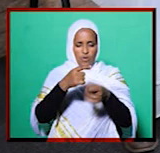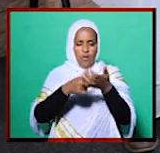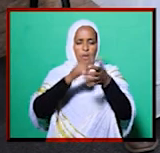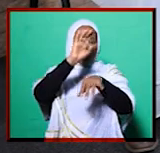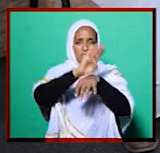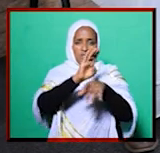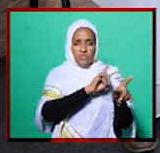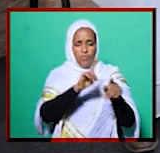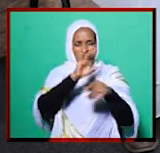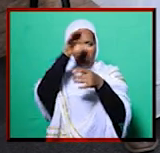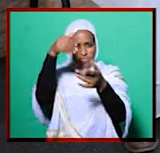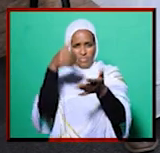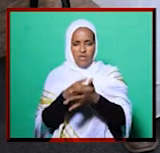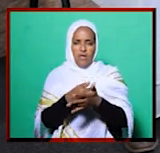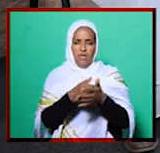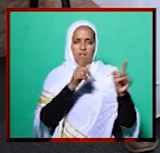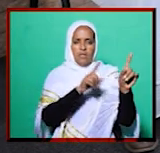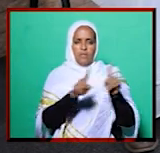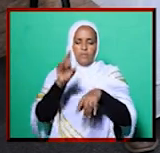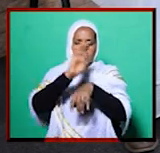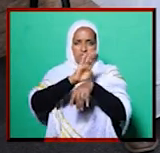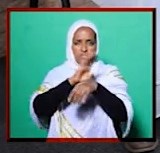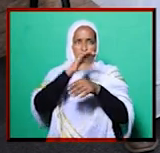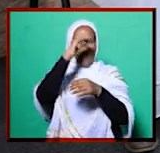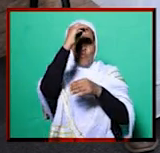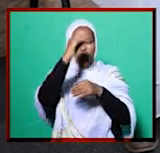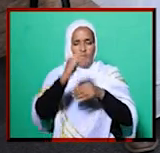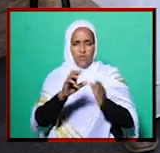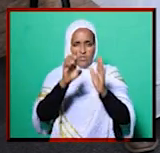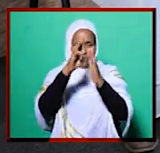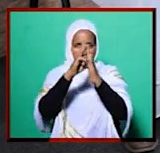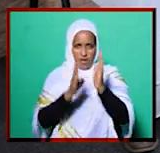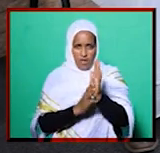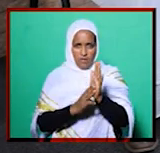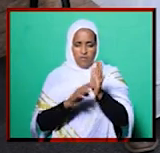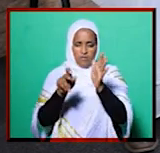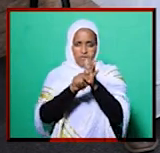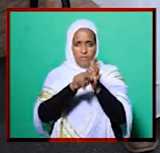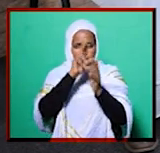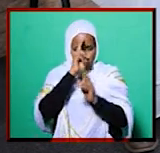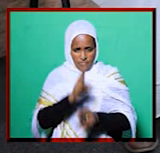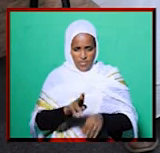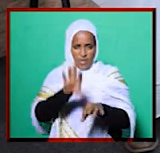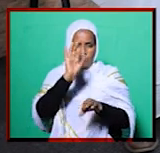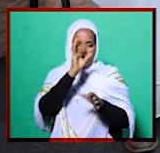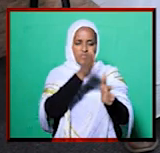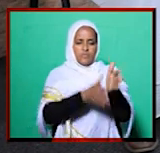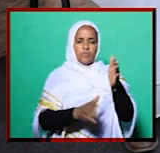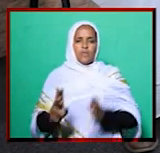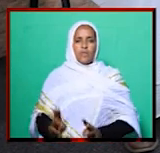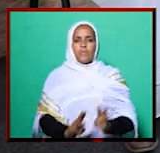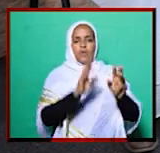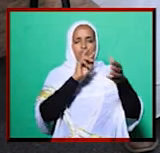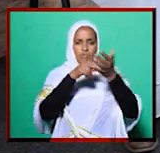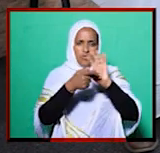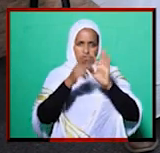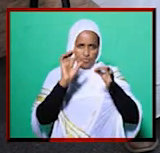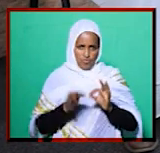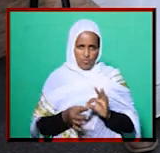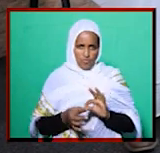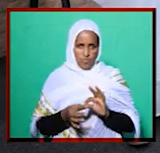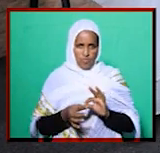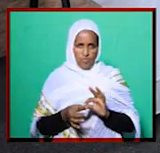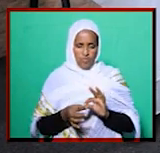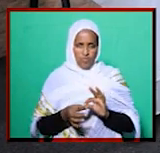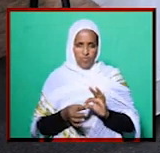ነው። የቤተ ክርስቲያን ደግሞ በአጠቃላይ ቤተ ክርስቲያን መዋቅሮቿ፣ ስርዓቶቿ፣ ዶግማዎቿ የሚከበሩበትና የሚፈጸሙበት መንገድ